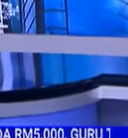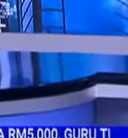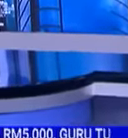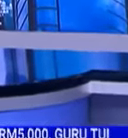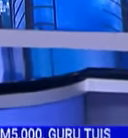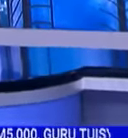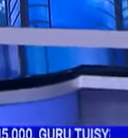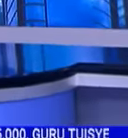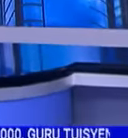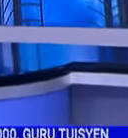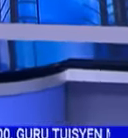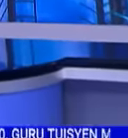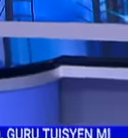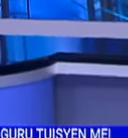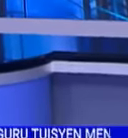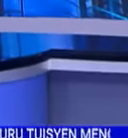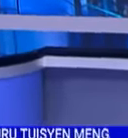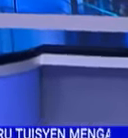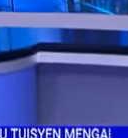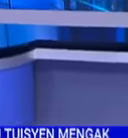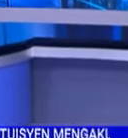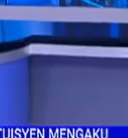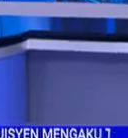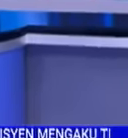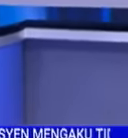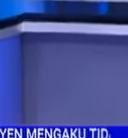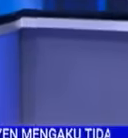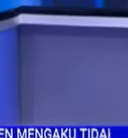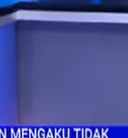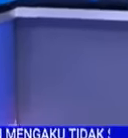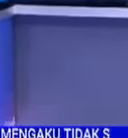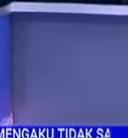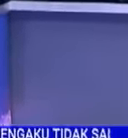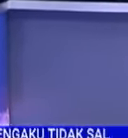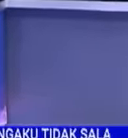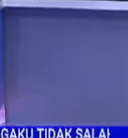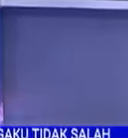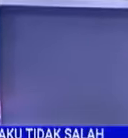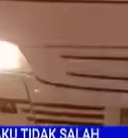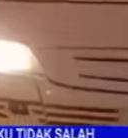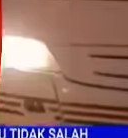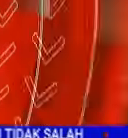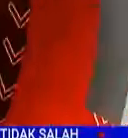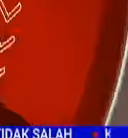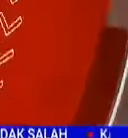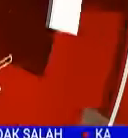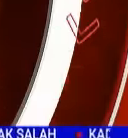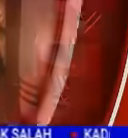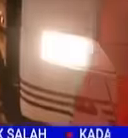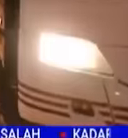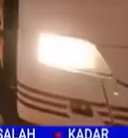Baik, seterusnya untuk pemasukan malam ini kita akan bersama dengan Azam. Azamuddin Hussein, teruskan.